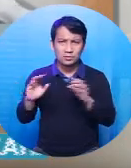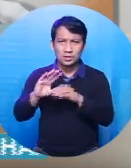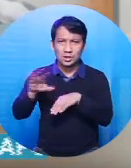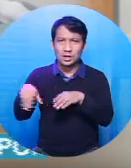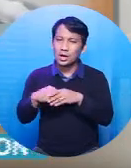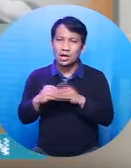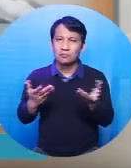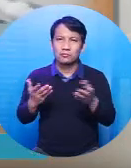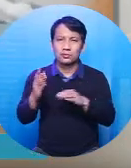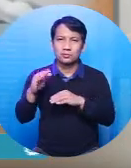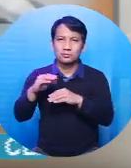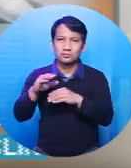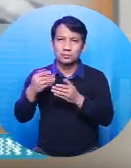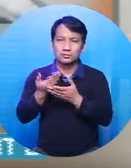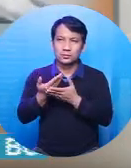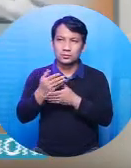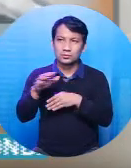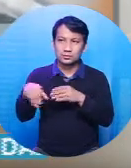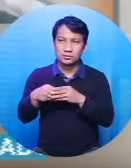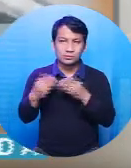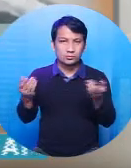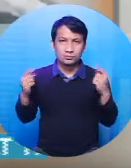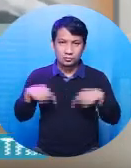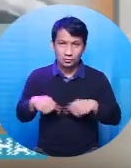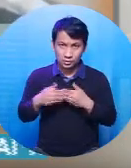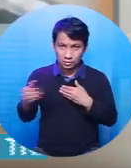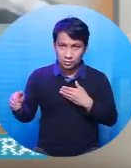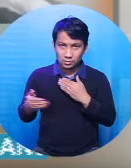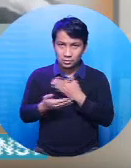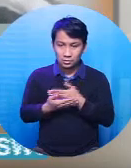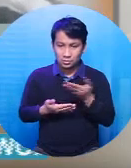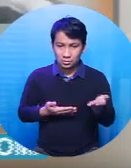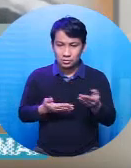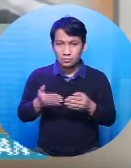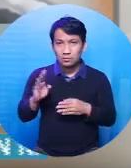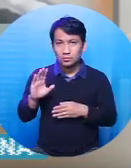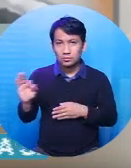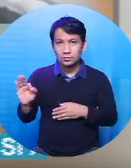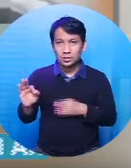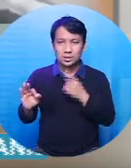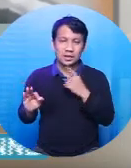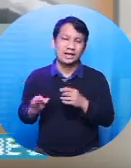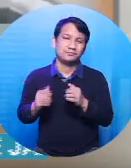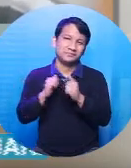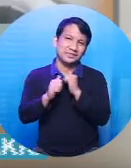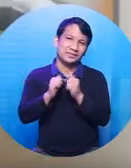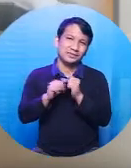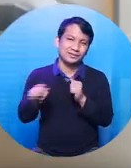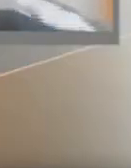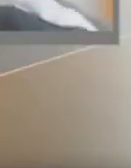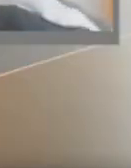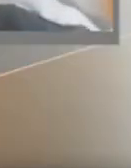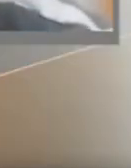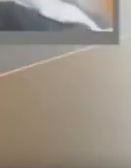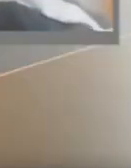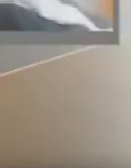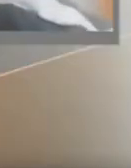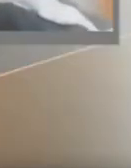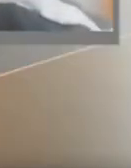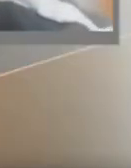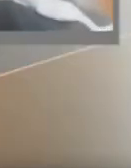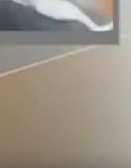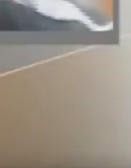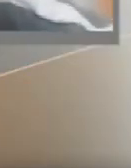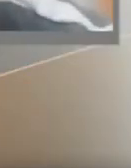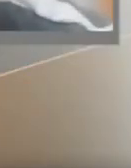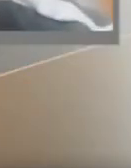okay. Wala po ako, honestly, sir. Wala po akong boyfriend, okay. Dito. Wala po akong ano, sir. Alright, meron kayo naka-chat. Opo, sir. Mayroon po, sir.